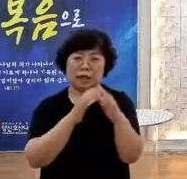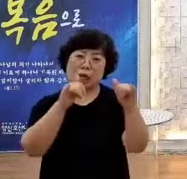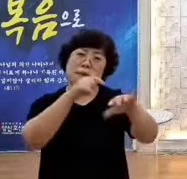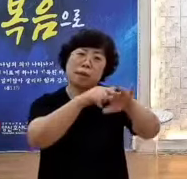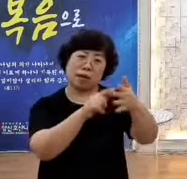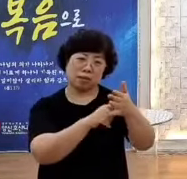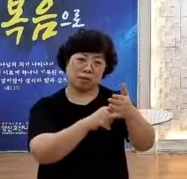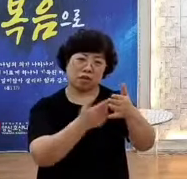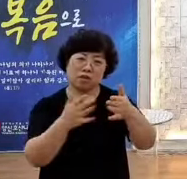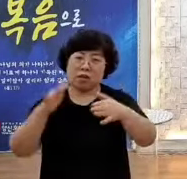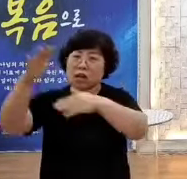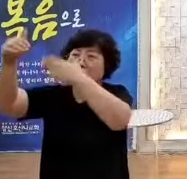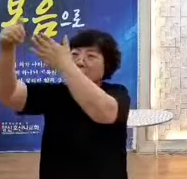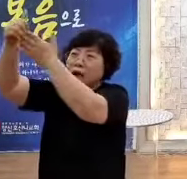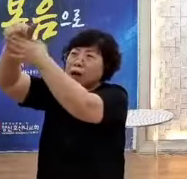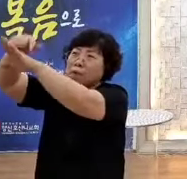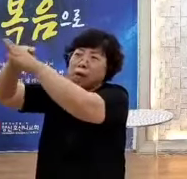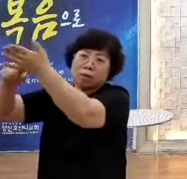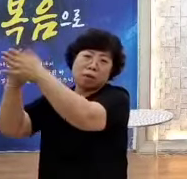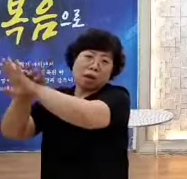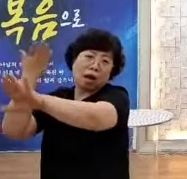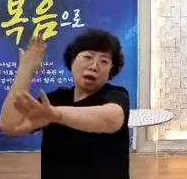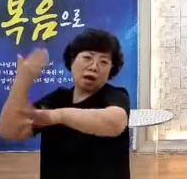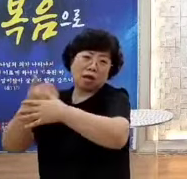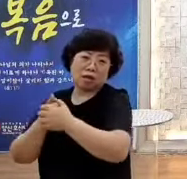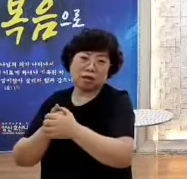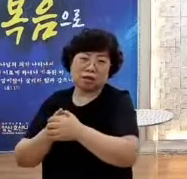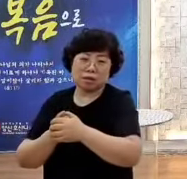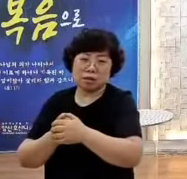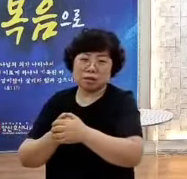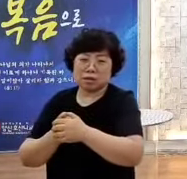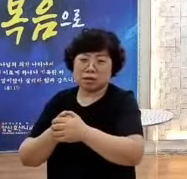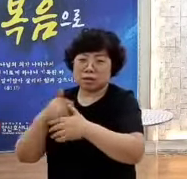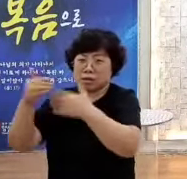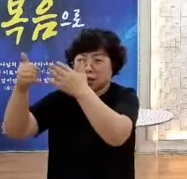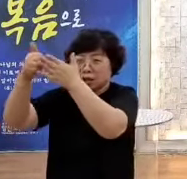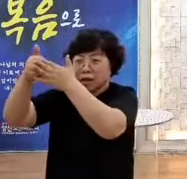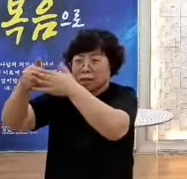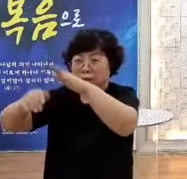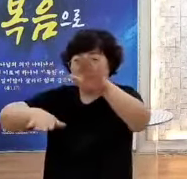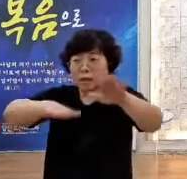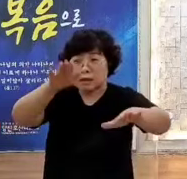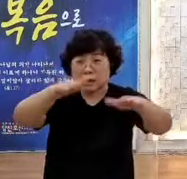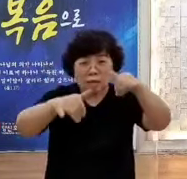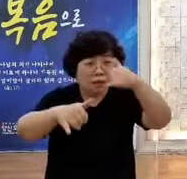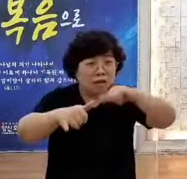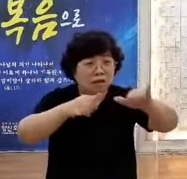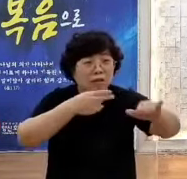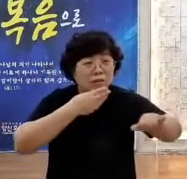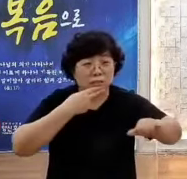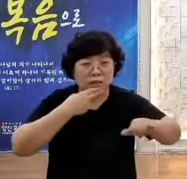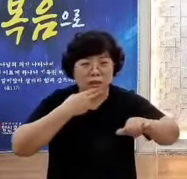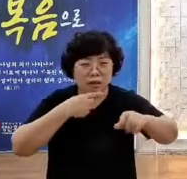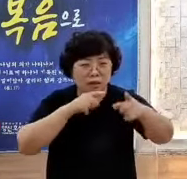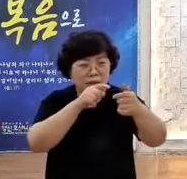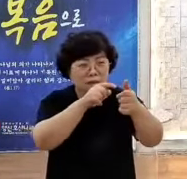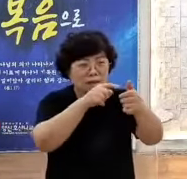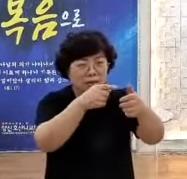그런데 하나님은 우리가 그렇게 내가 좀 복 좀 줘야 되겠다. 그럴 때 우리를 위해서 대신 죽으신 게